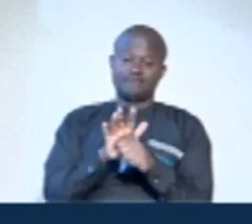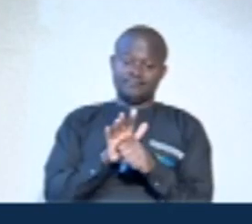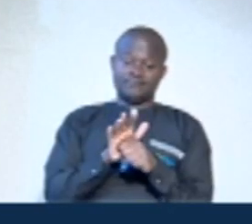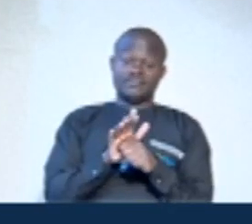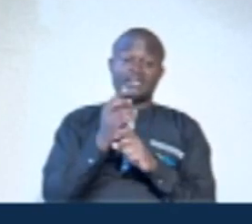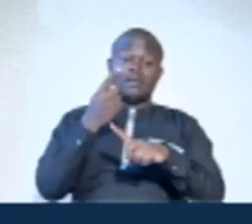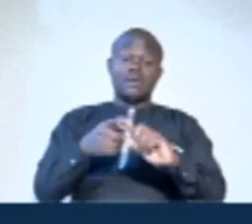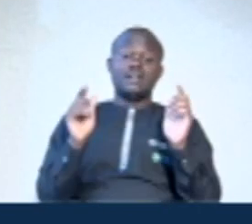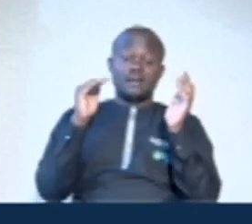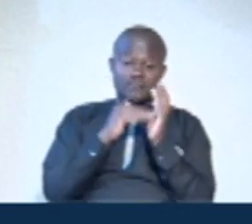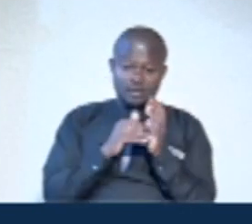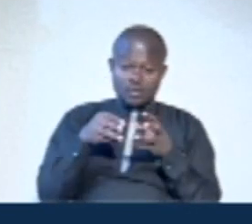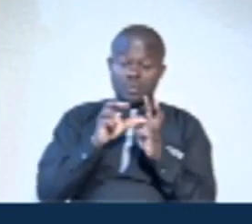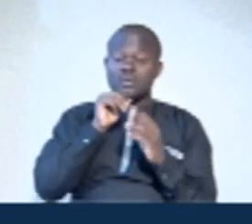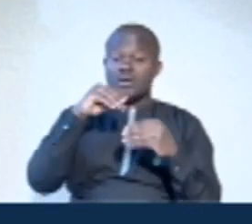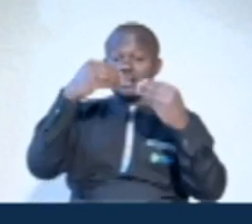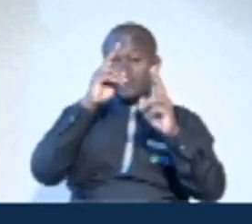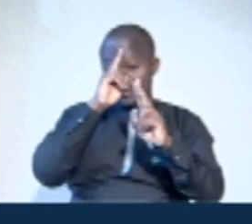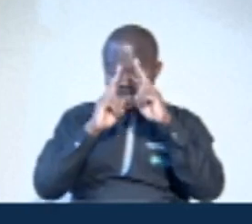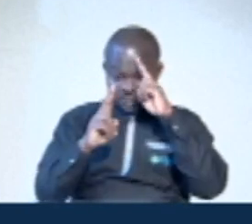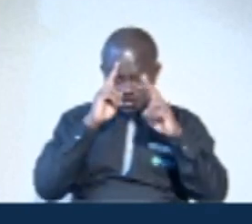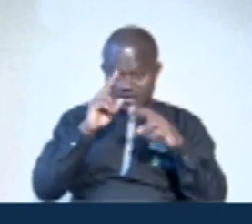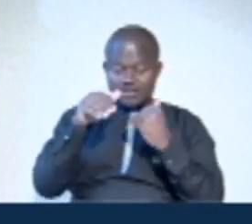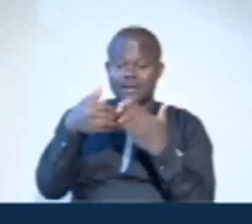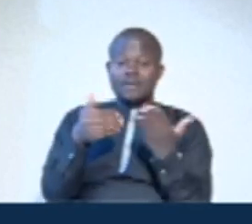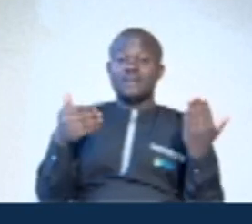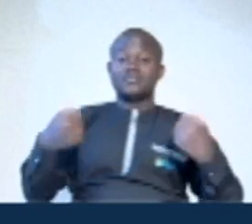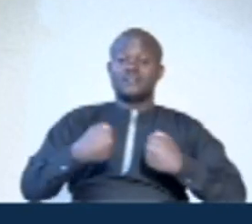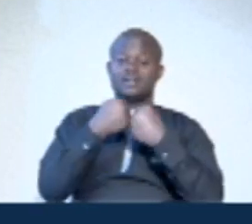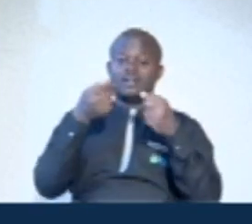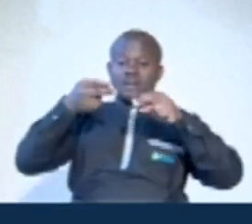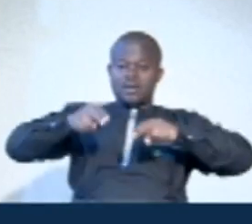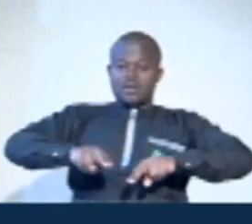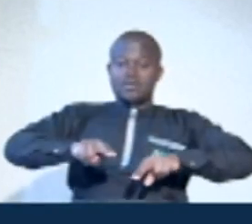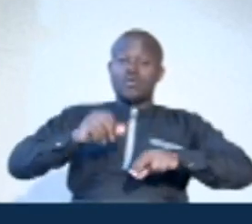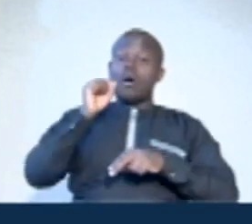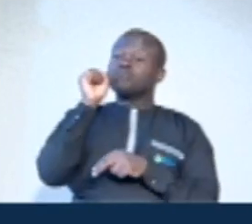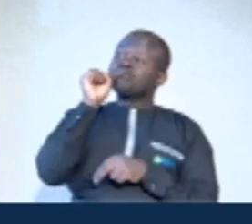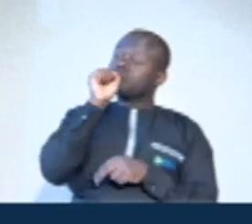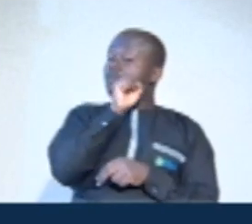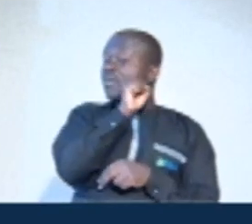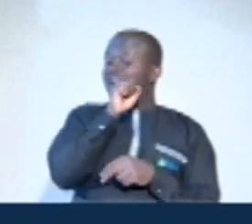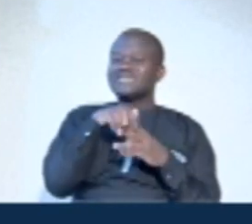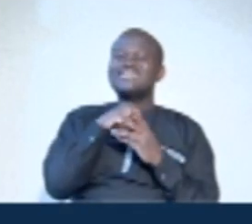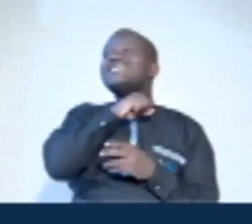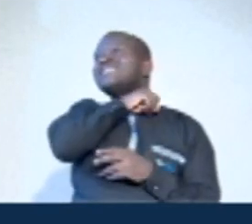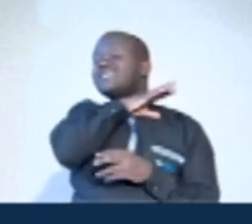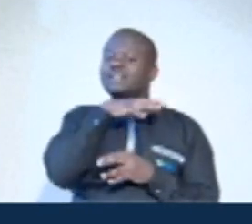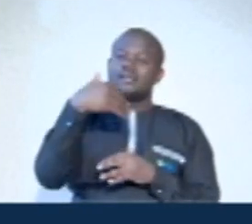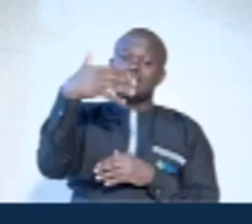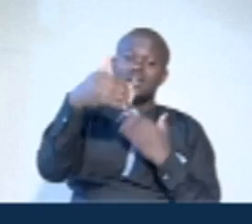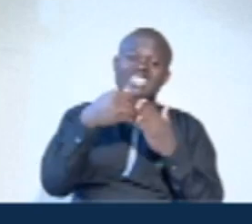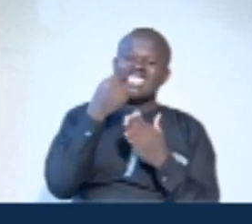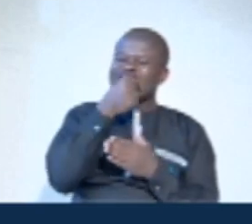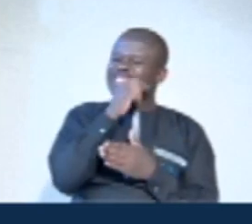uko atabiha agaciro niko n'ingaruka iba. Kuko uko utoza niko wa mwanda ugenda ukahoma